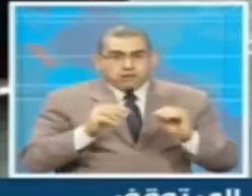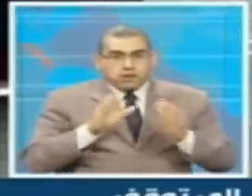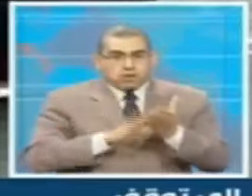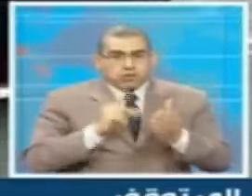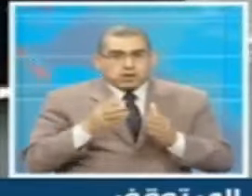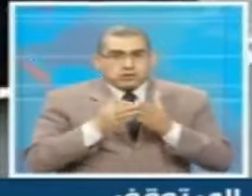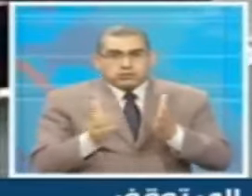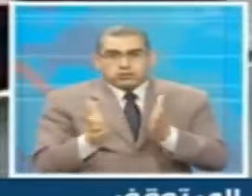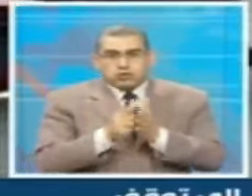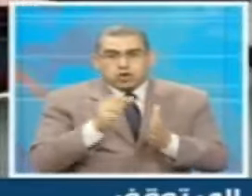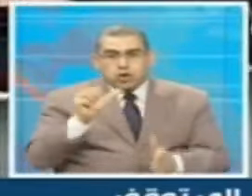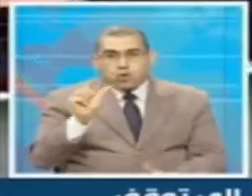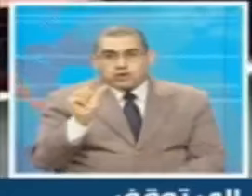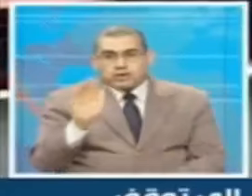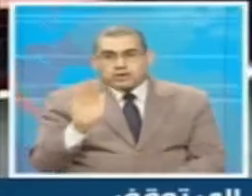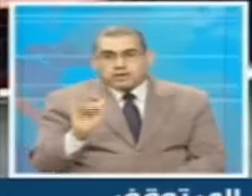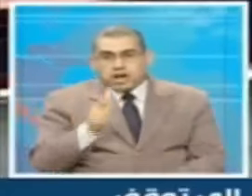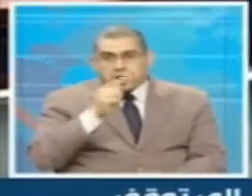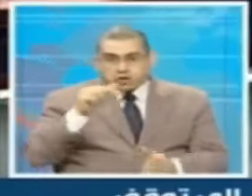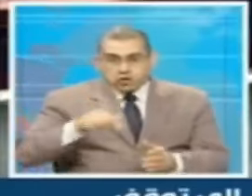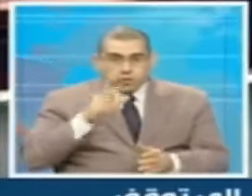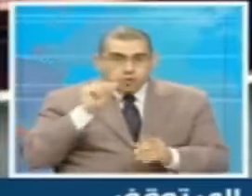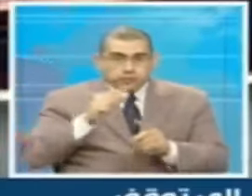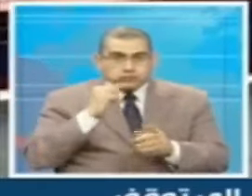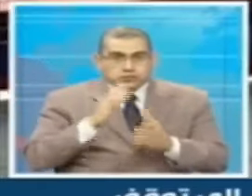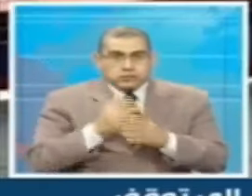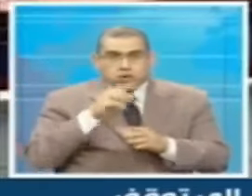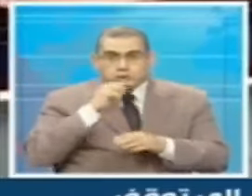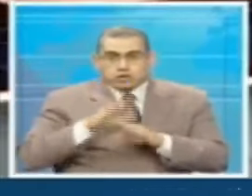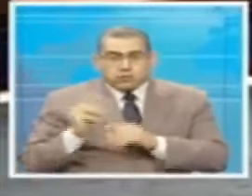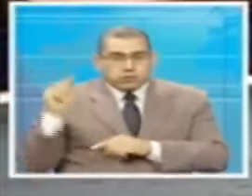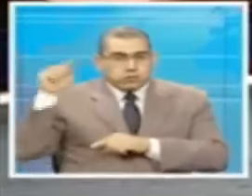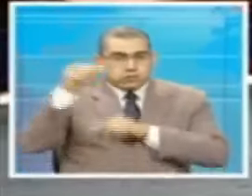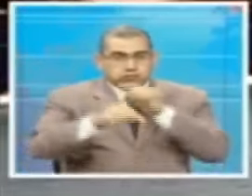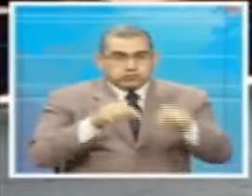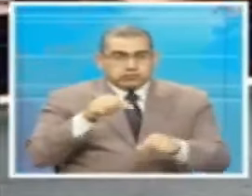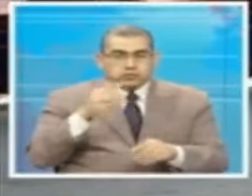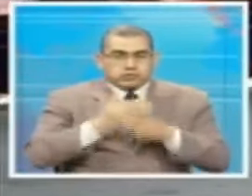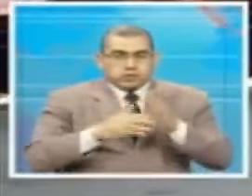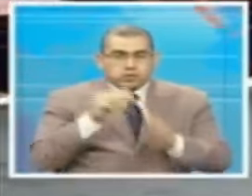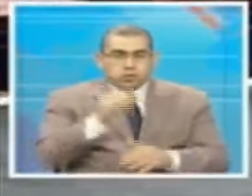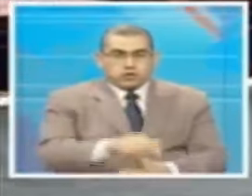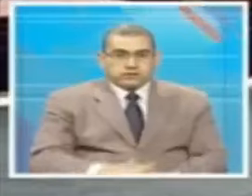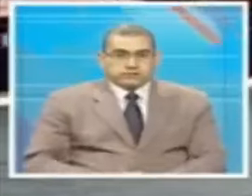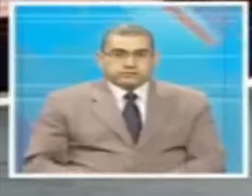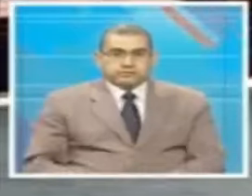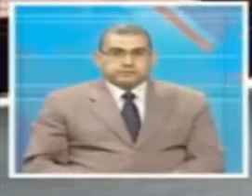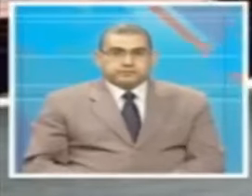ميناء أوديسا الأوكراني اليوم بعدما ألحق هجوم جوي روسي أضرارا بإحدى